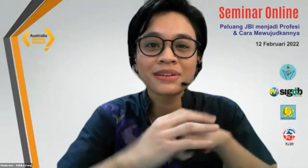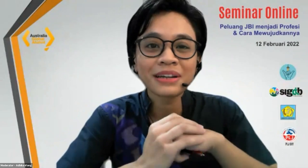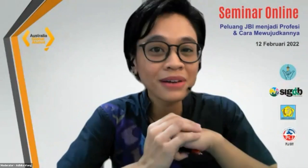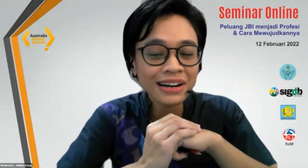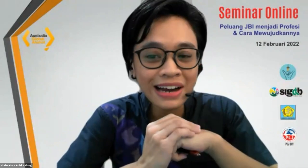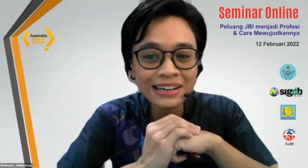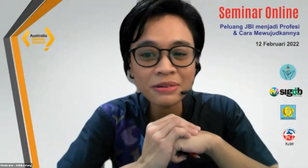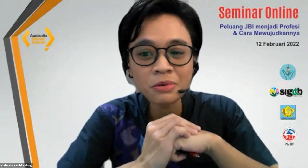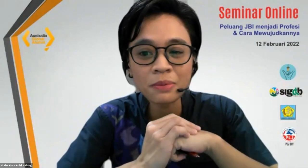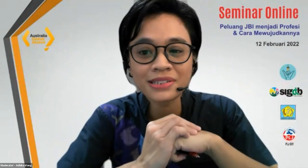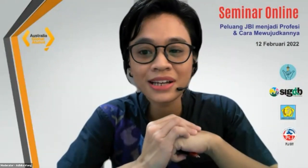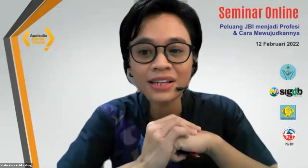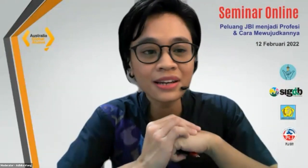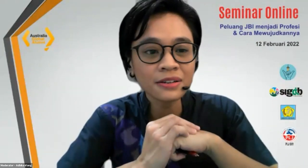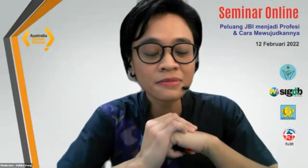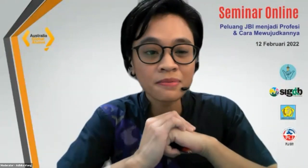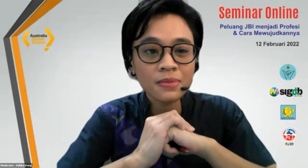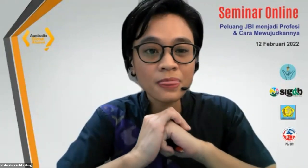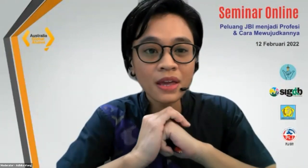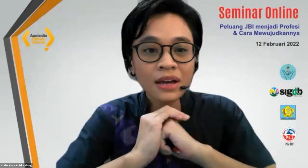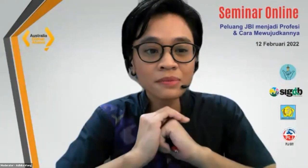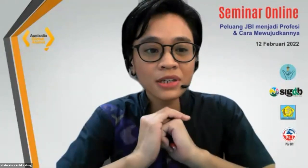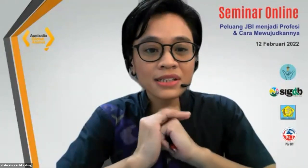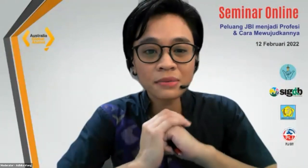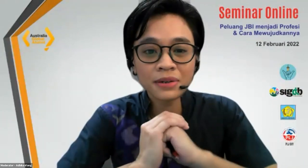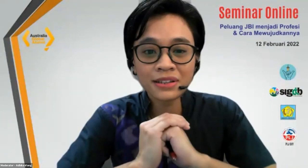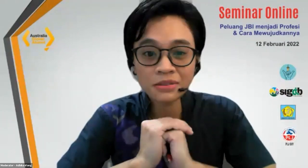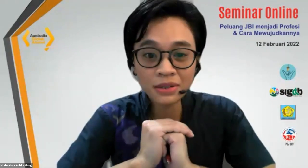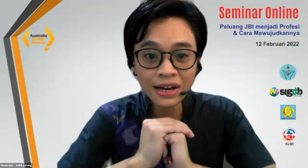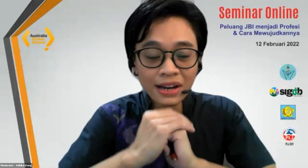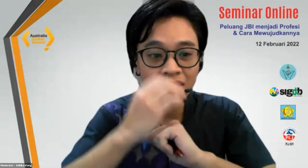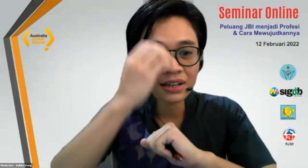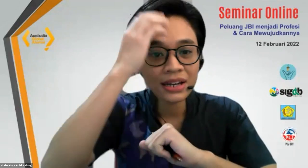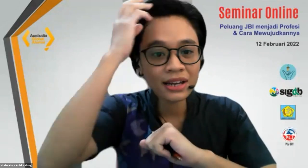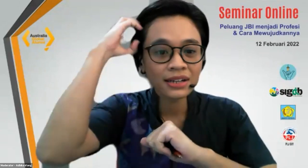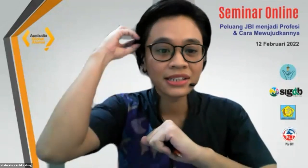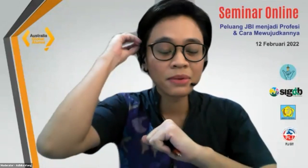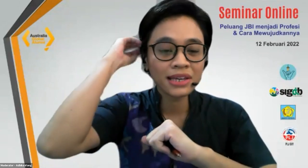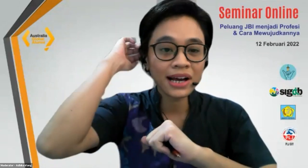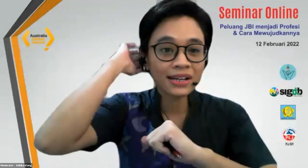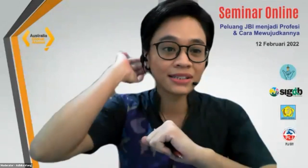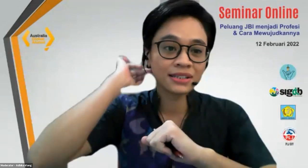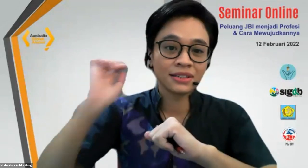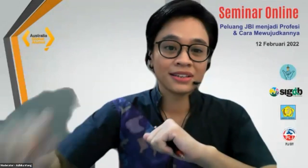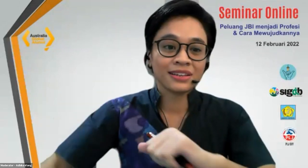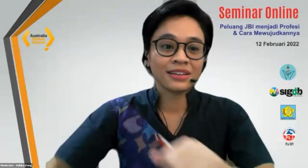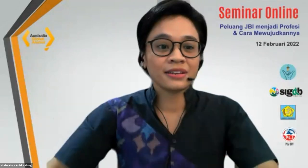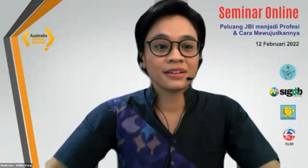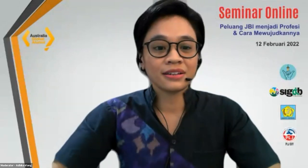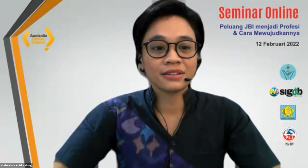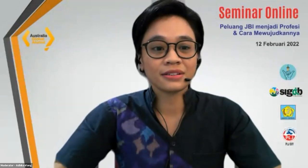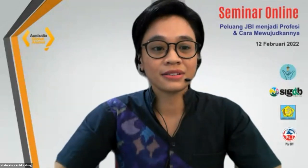pernah mendapatkan penghargaan nih Ibu Bapak sekalian mungkin saya berhenti sebentar ada kendala di GBK